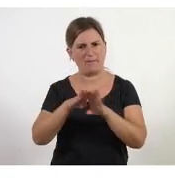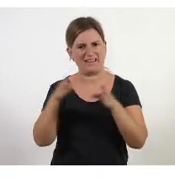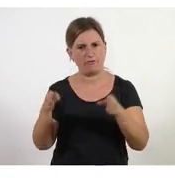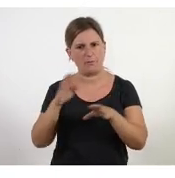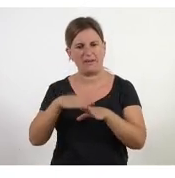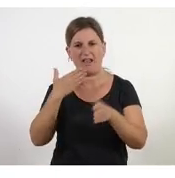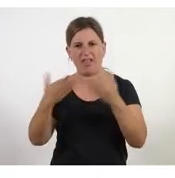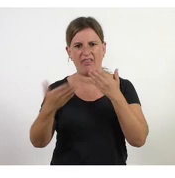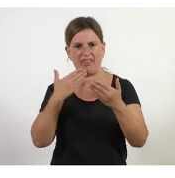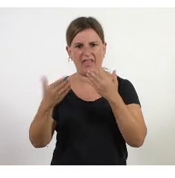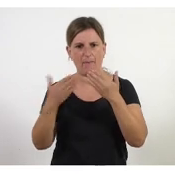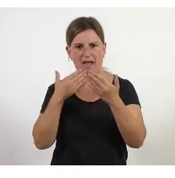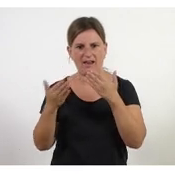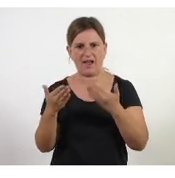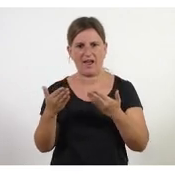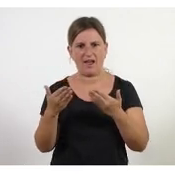demanar